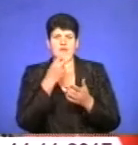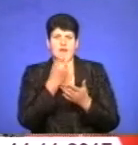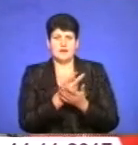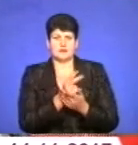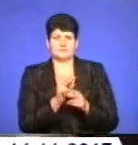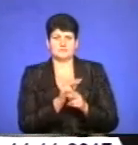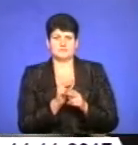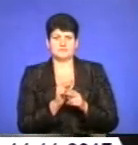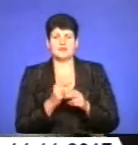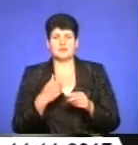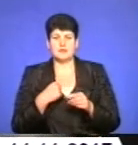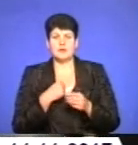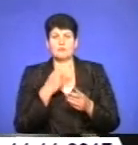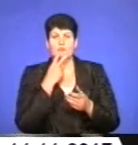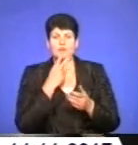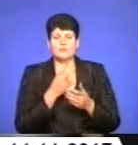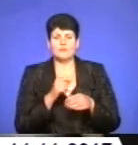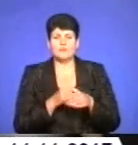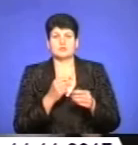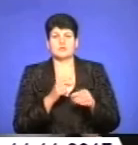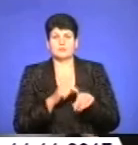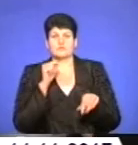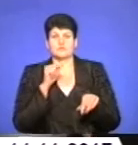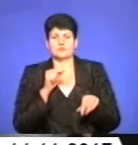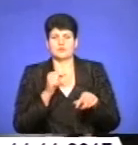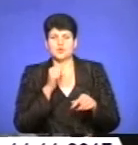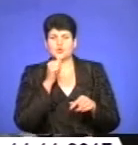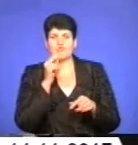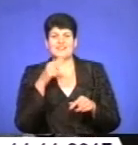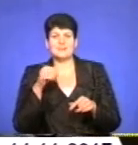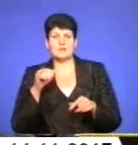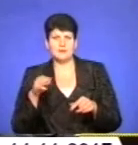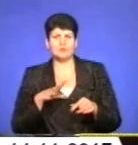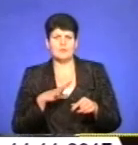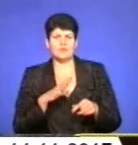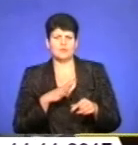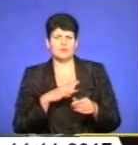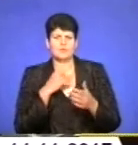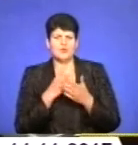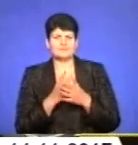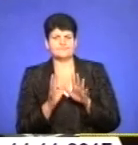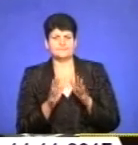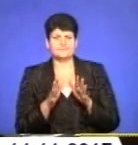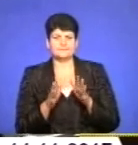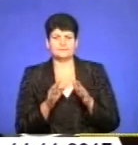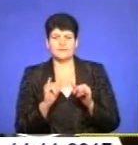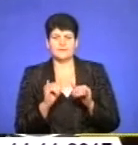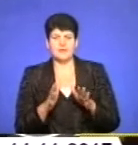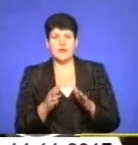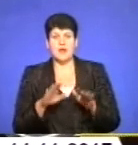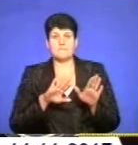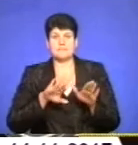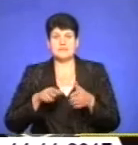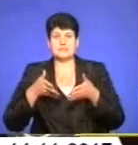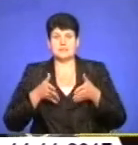стаціонар. Я помітила цукровий діабет, в мене були показники не дуже добрі, але в мене після